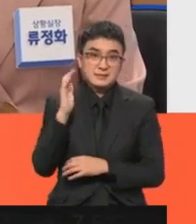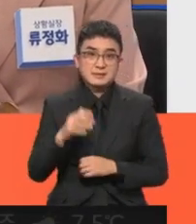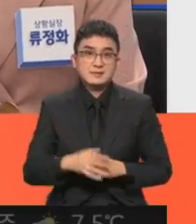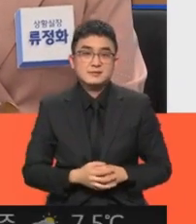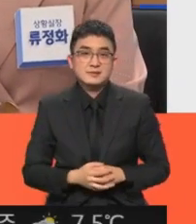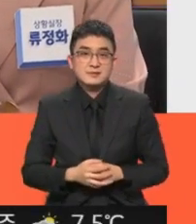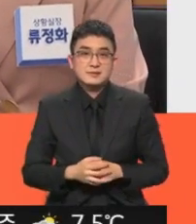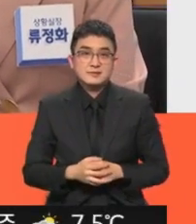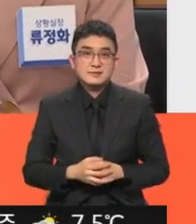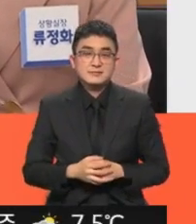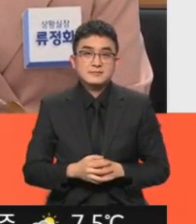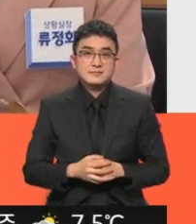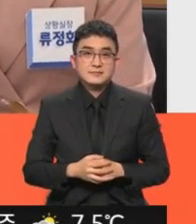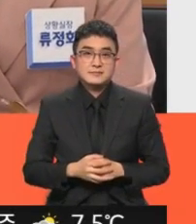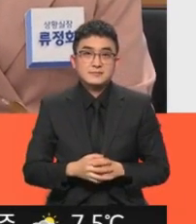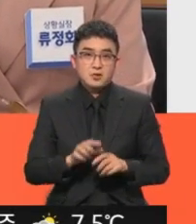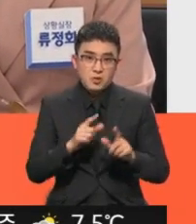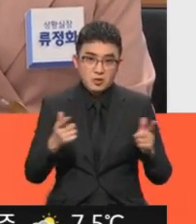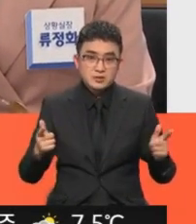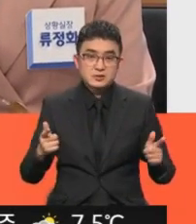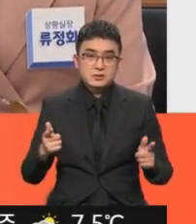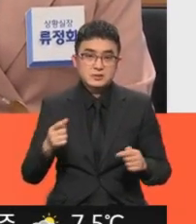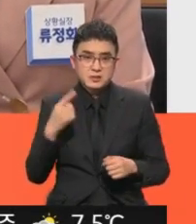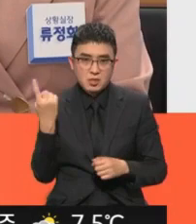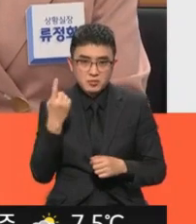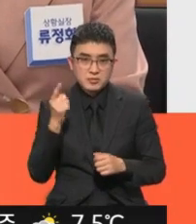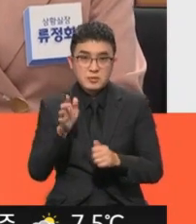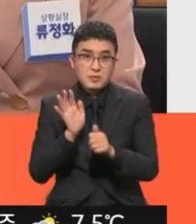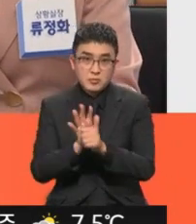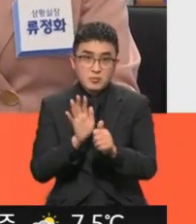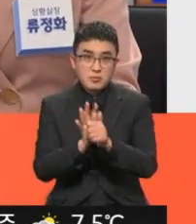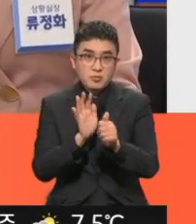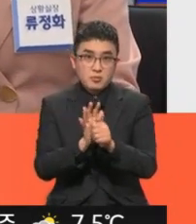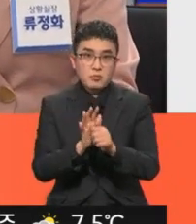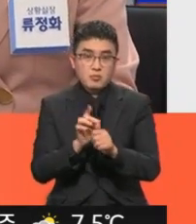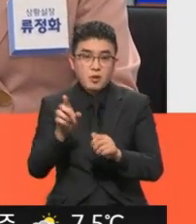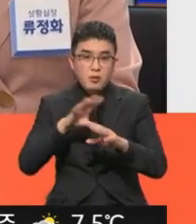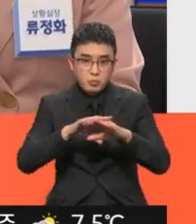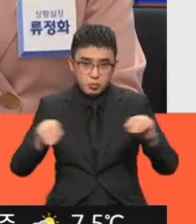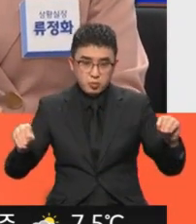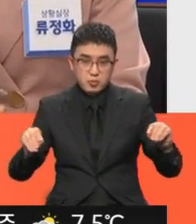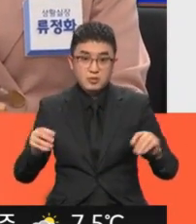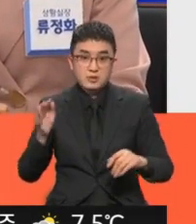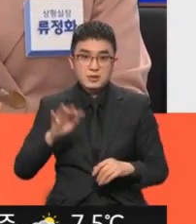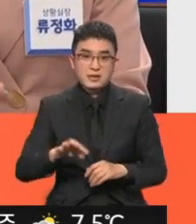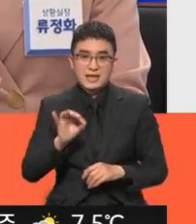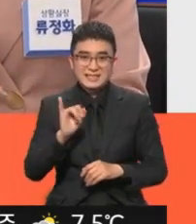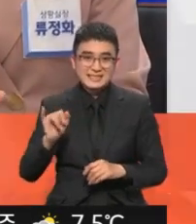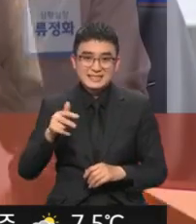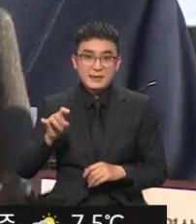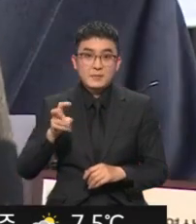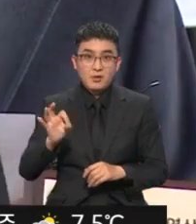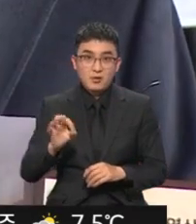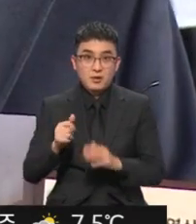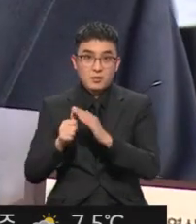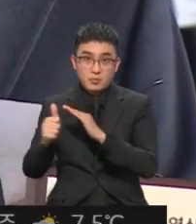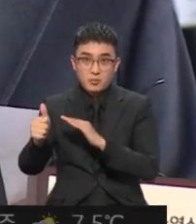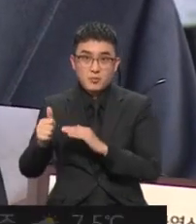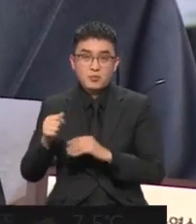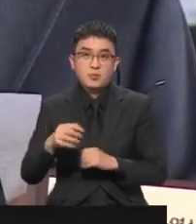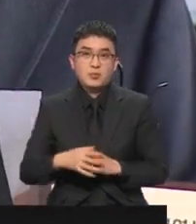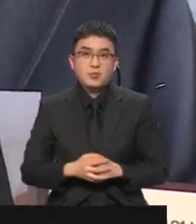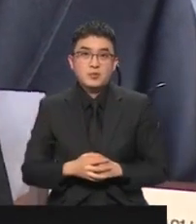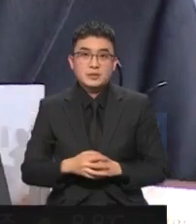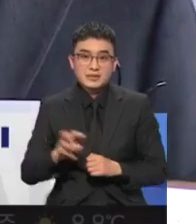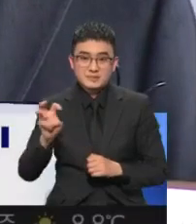에너지 바우처를 지원하면서 어느 정도 어려움이 해소됐다 이런 말도 했는데요이 재명 대표가 제안했던 민생지원을 위한 30조원